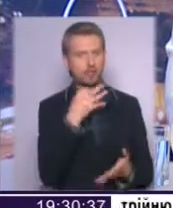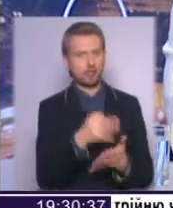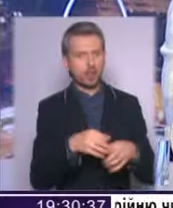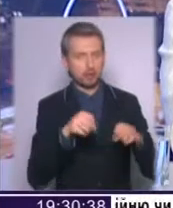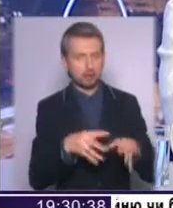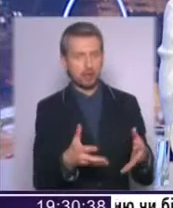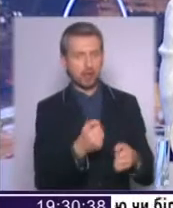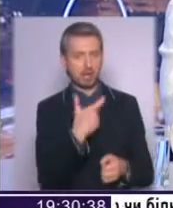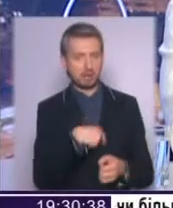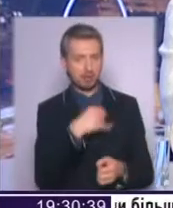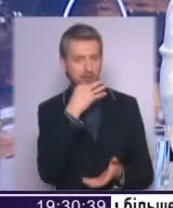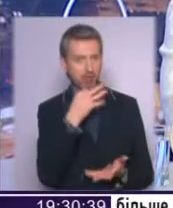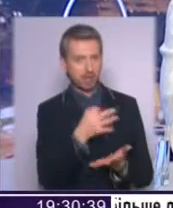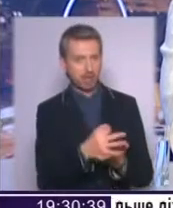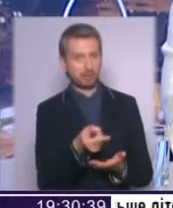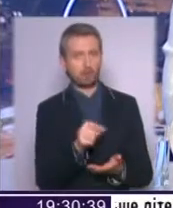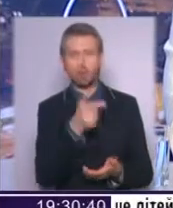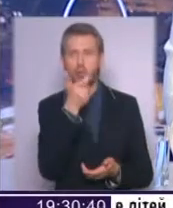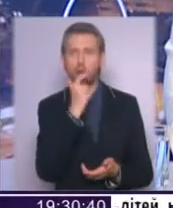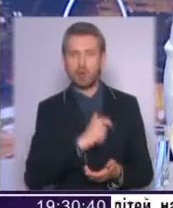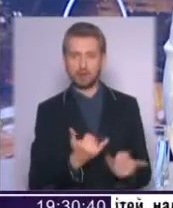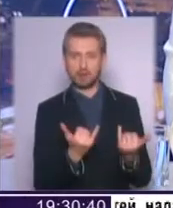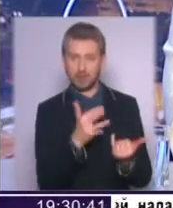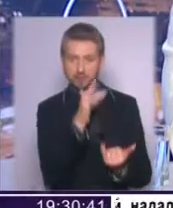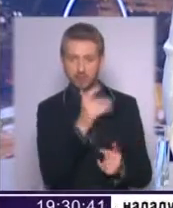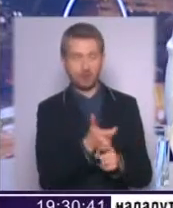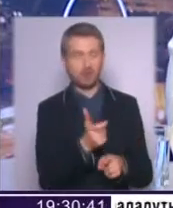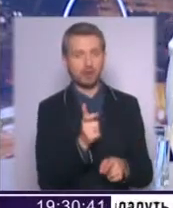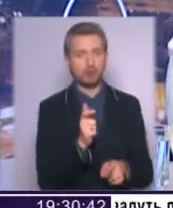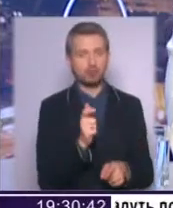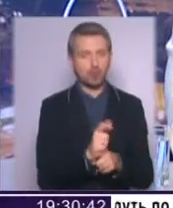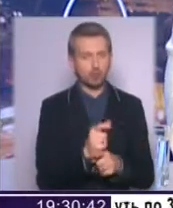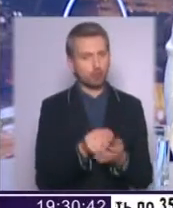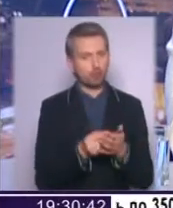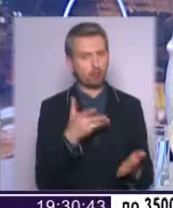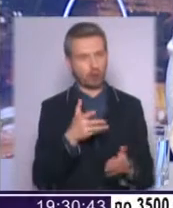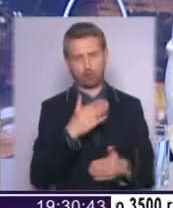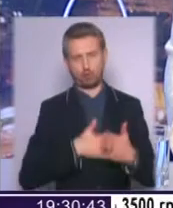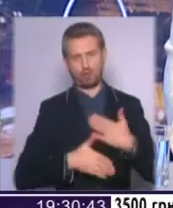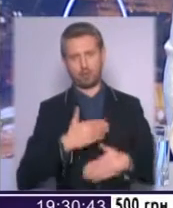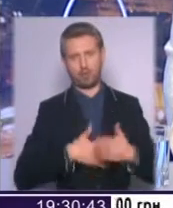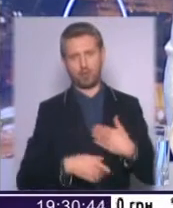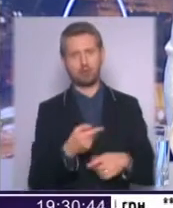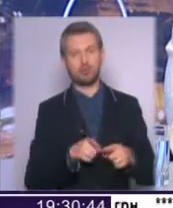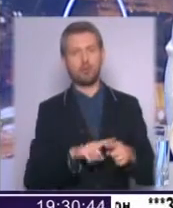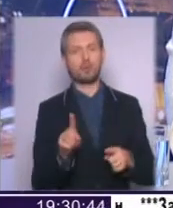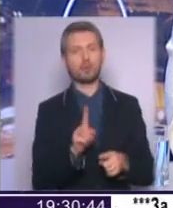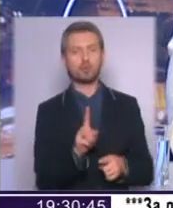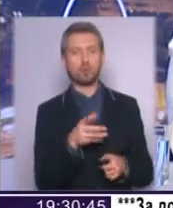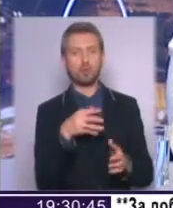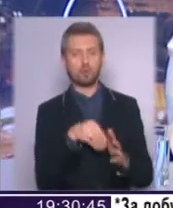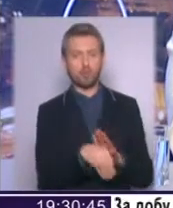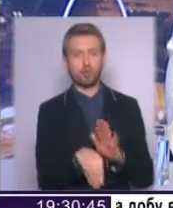свою відповідальність. Тому порядність на даний час дуже, дуже дороге задоволення, тому що корупційний цей